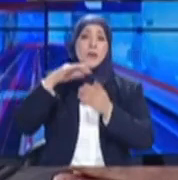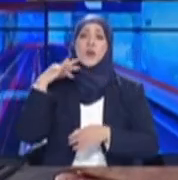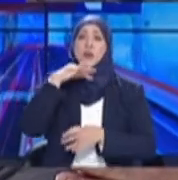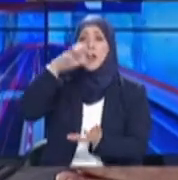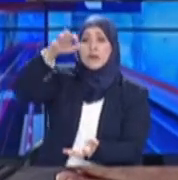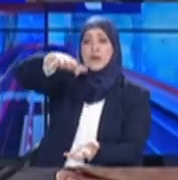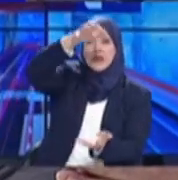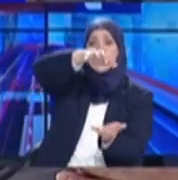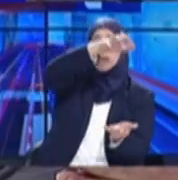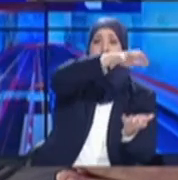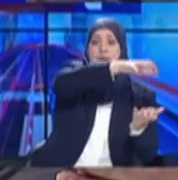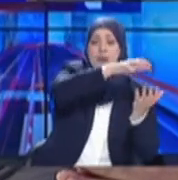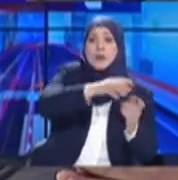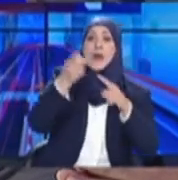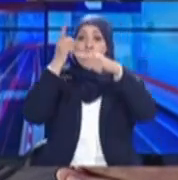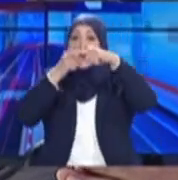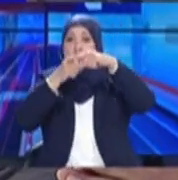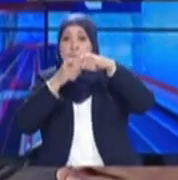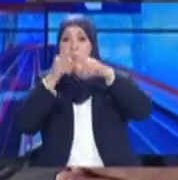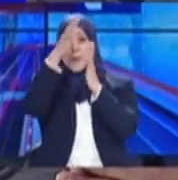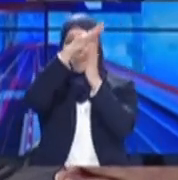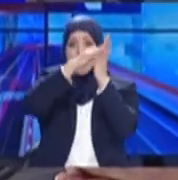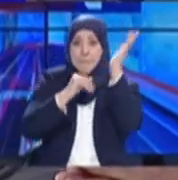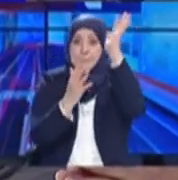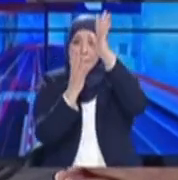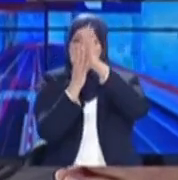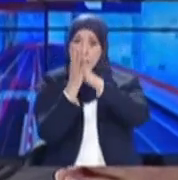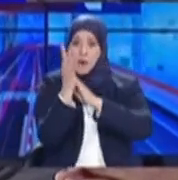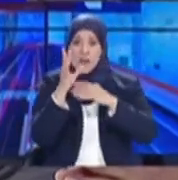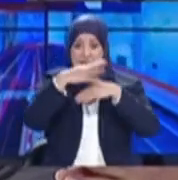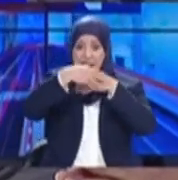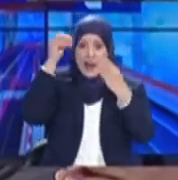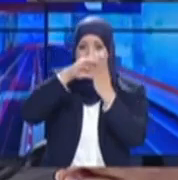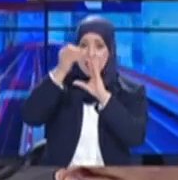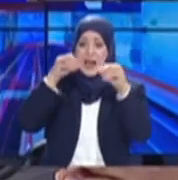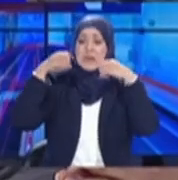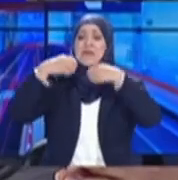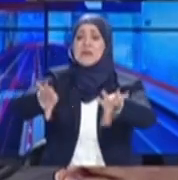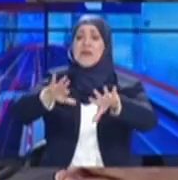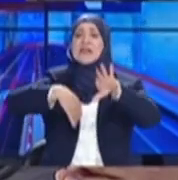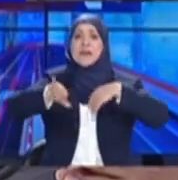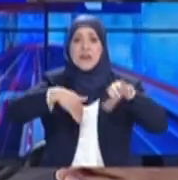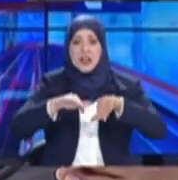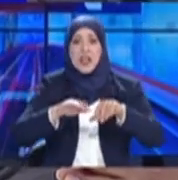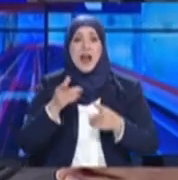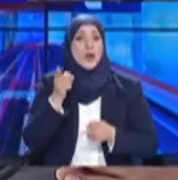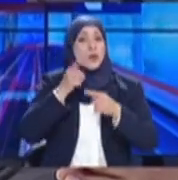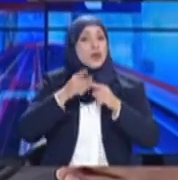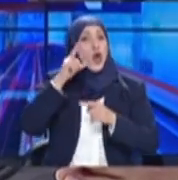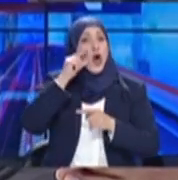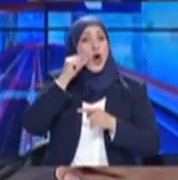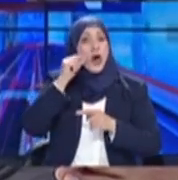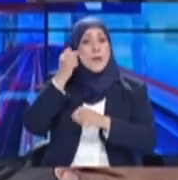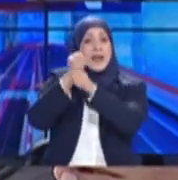مكان فما زاد القفازات اللي استعملوها المواطنين وقايه انفسهم ويرموها ويجي وعلى عون للنظافه انه